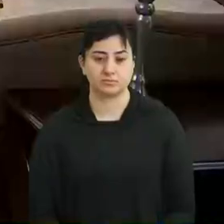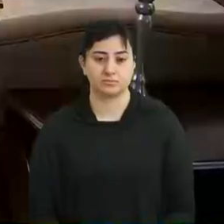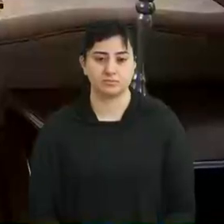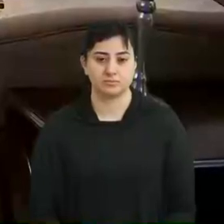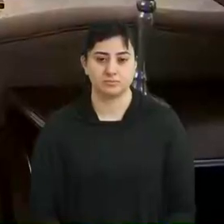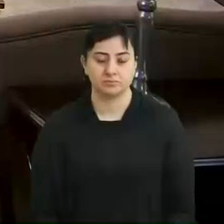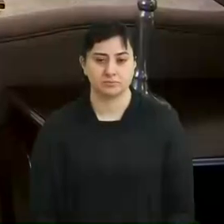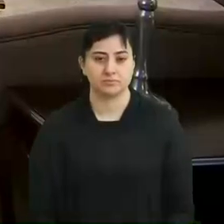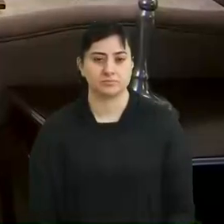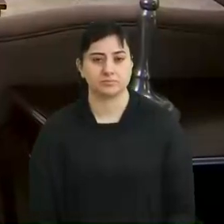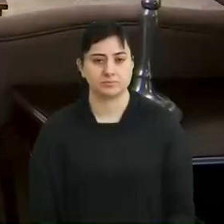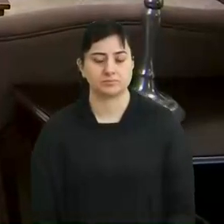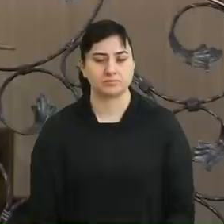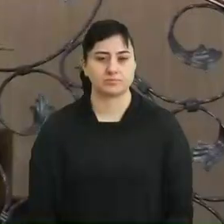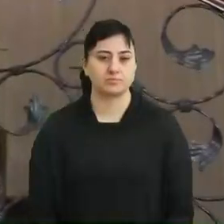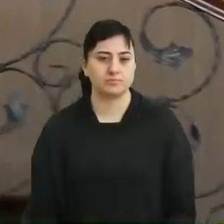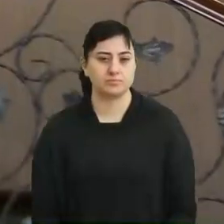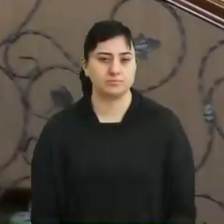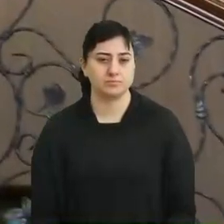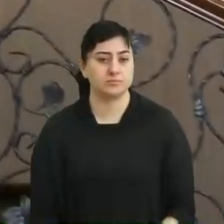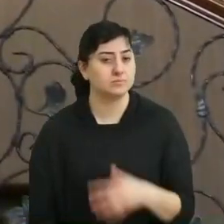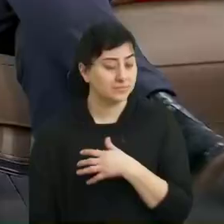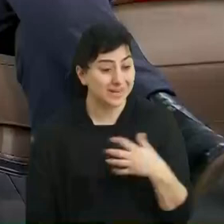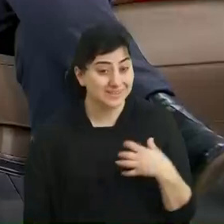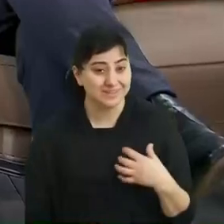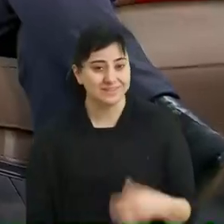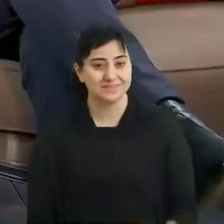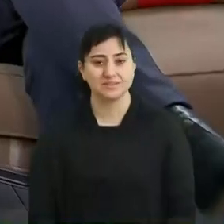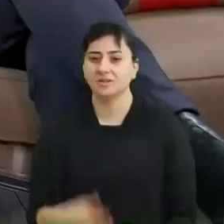Rüyam lacivert tulumuyla salona girdi. Anişkocuğum.